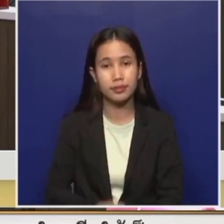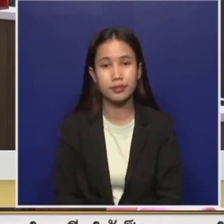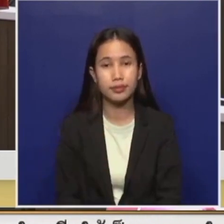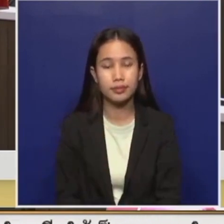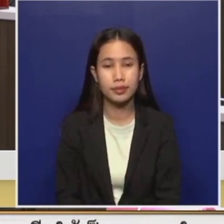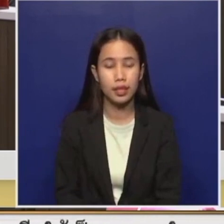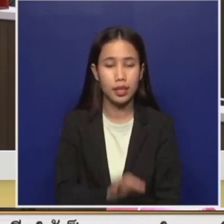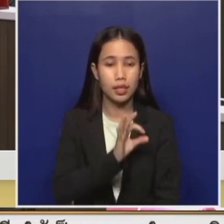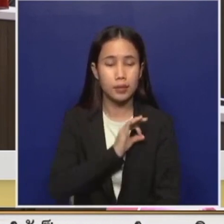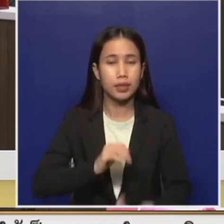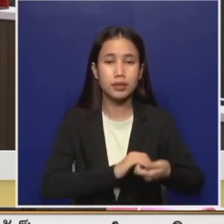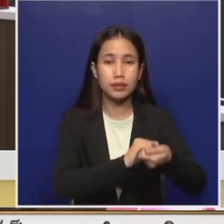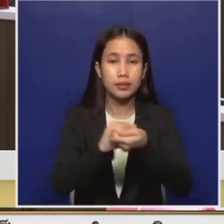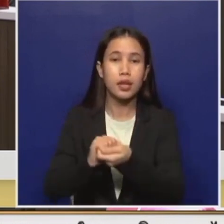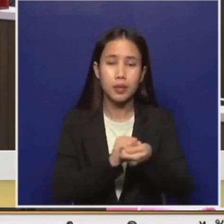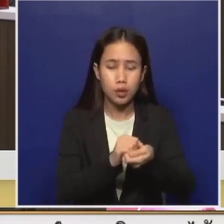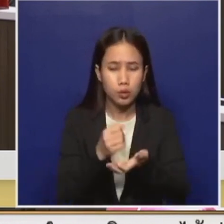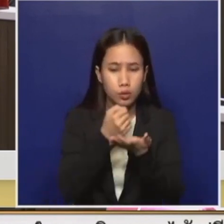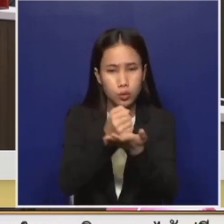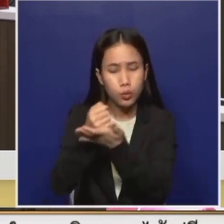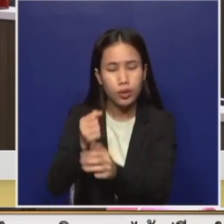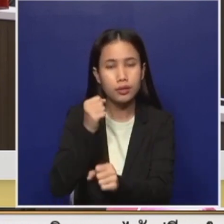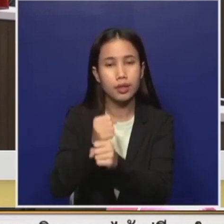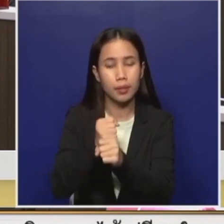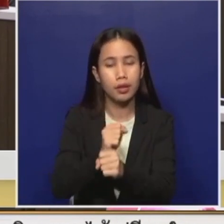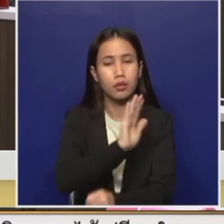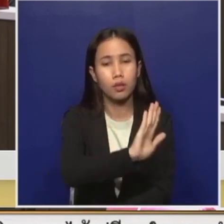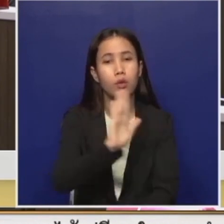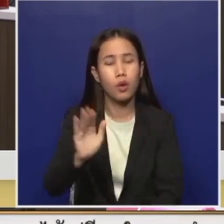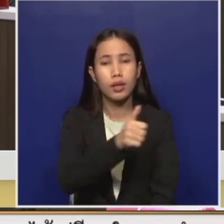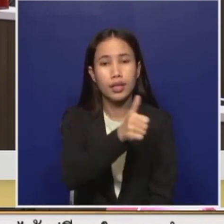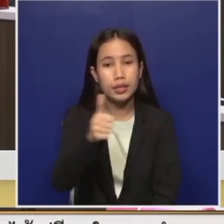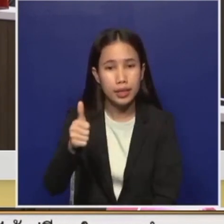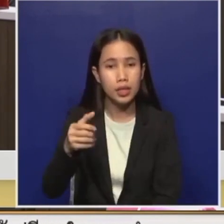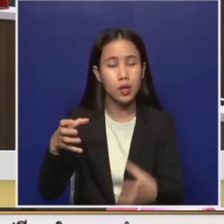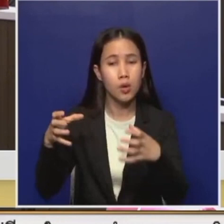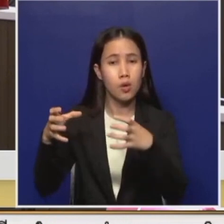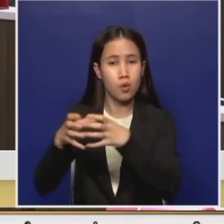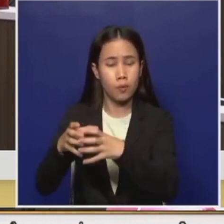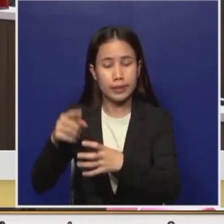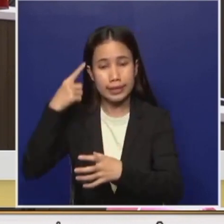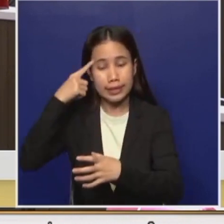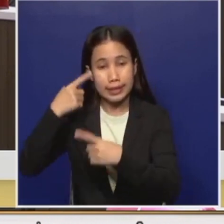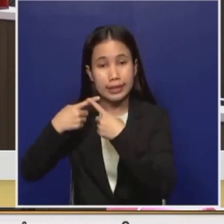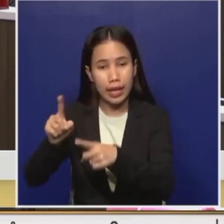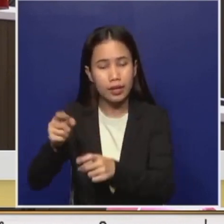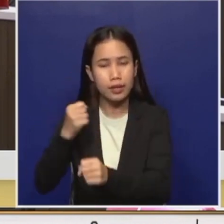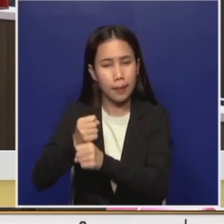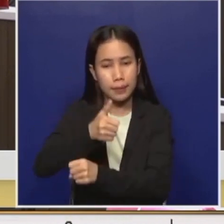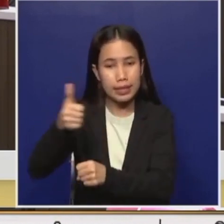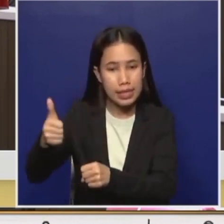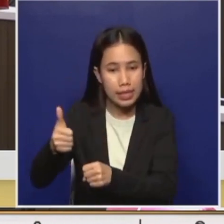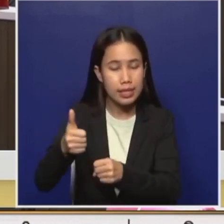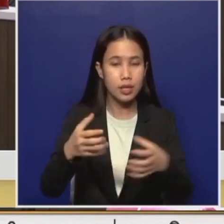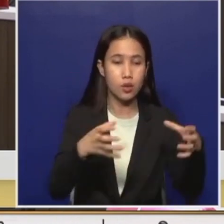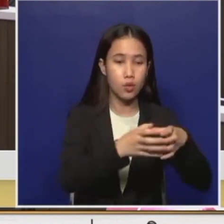รักสมัครสมารกกนช่วยกทำนาที่ของตเให้ดีที่สุดเป็นฝ่ายค้านก็ค้านใหดที่สุดเป็นฝายรัฐบาลจะสน